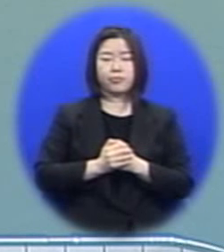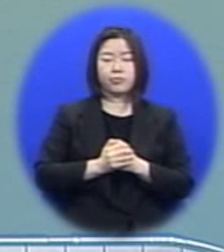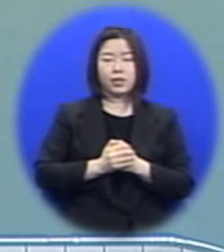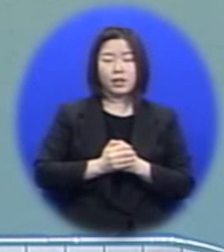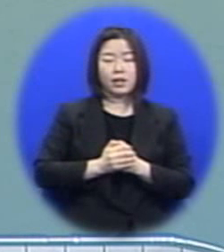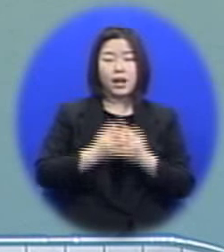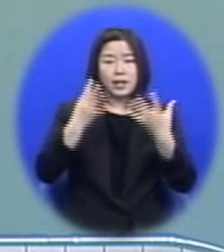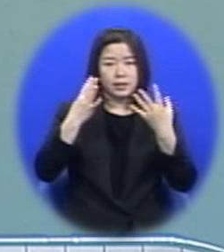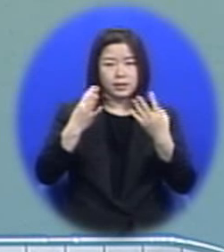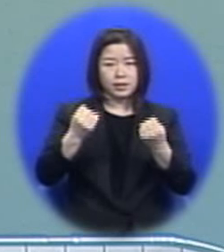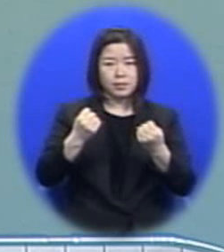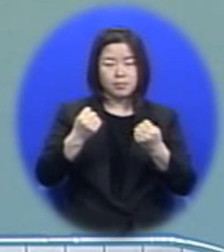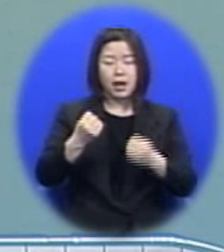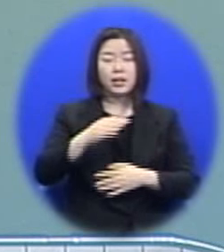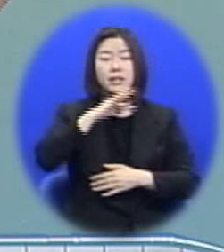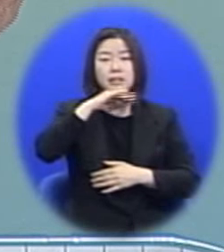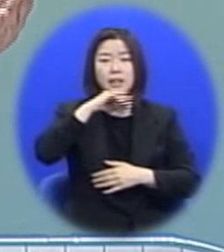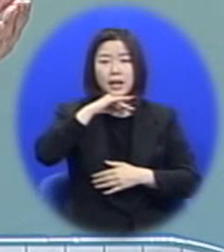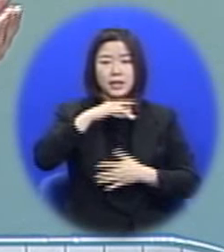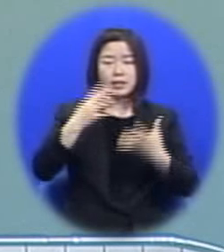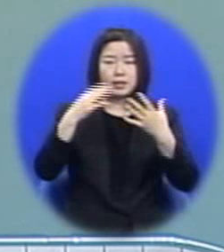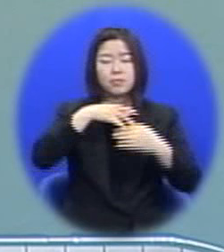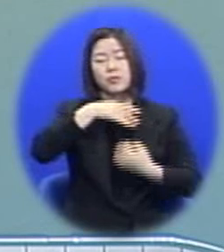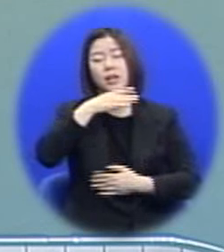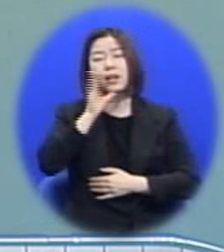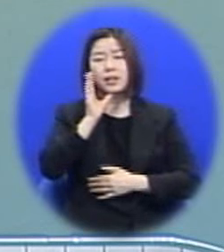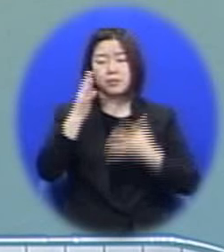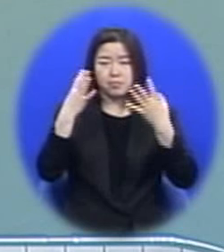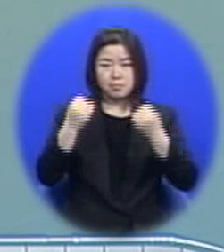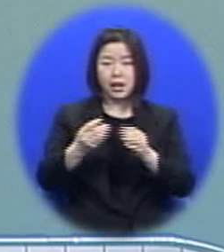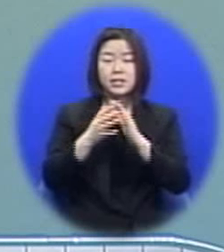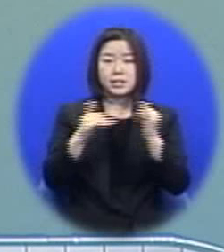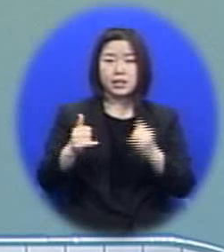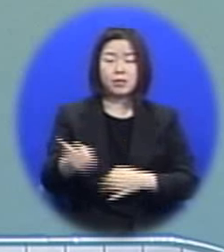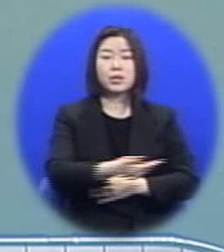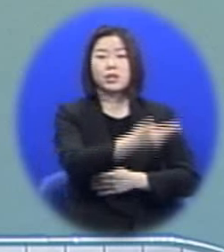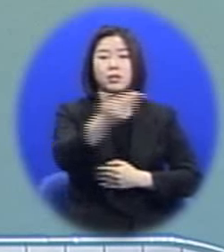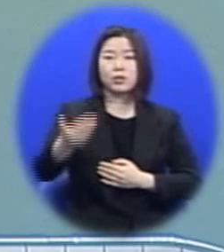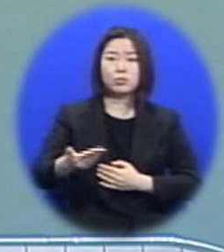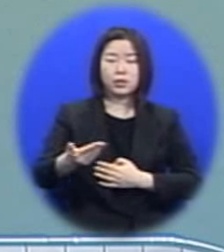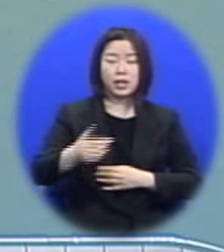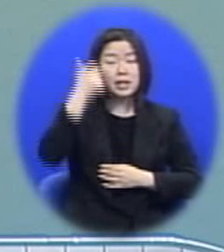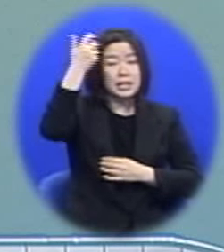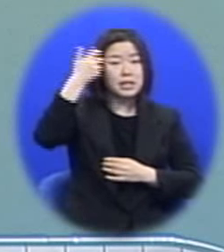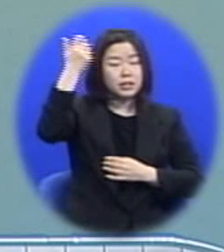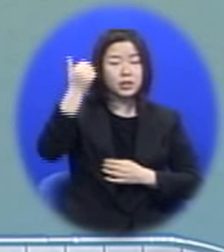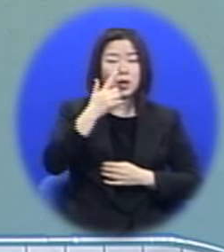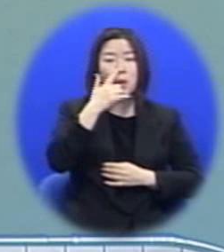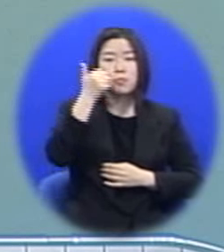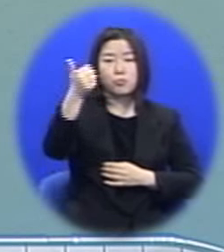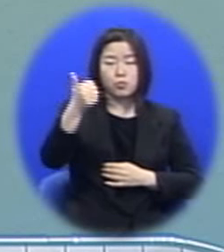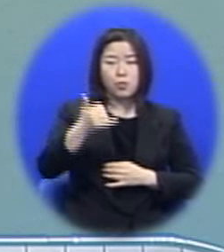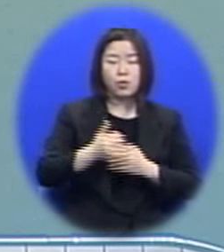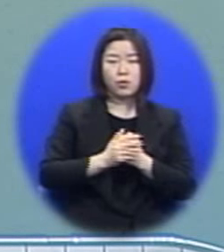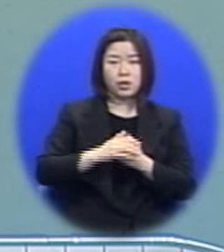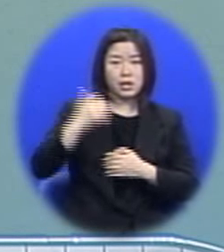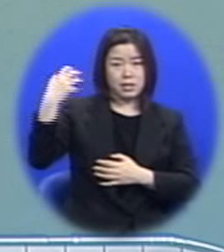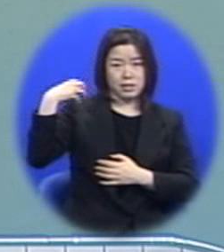연세 드신 분, 나이 많으신 분들이 다 여러분에게 영적인 부모 역할을 해줄 수 있는